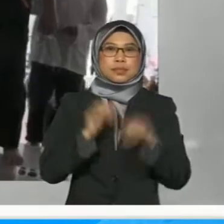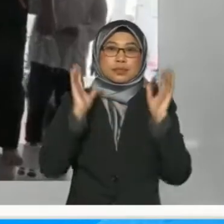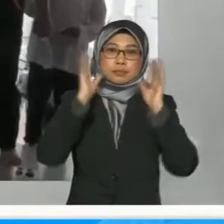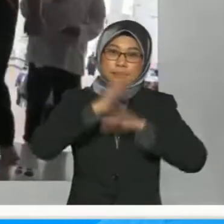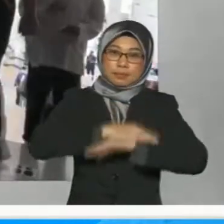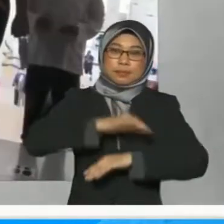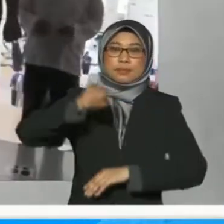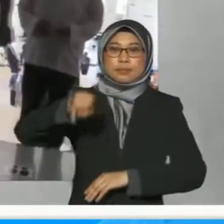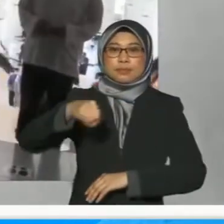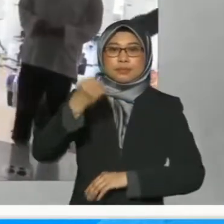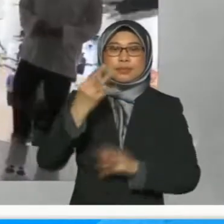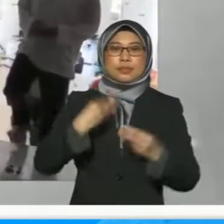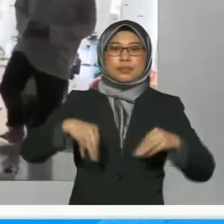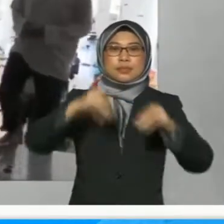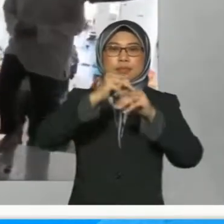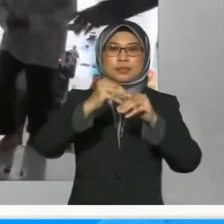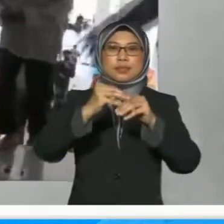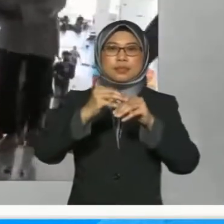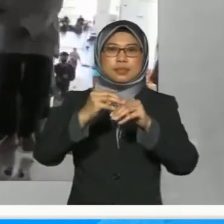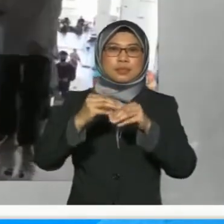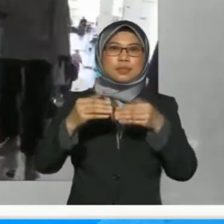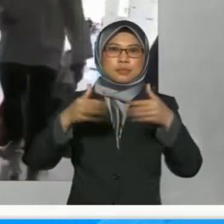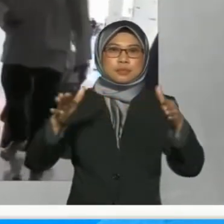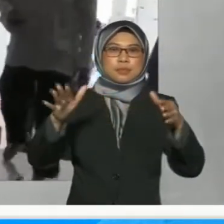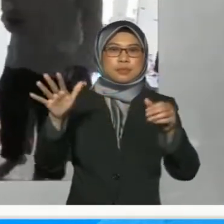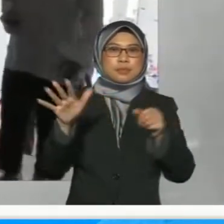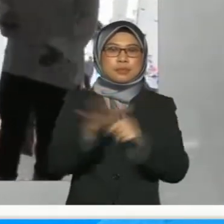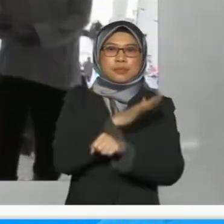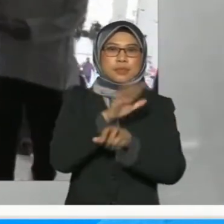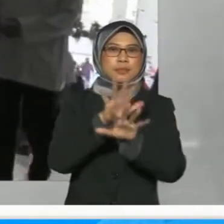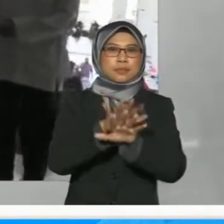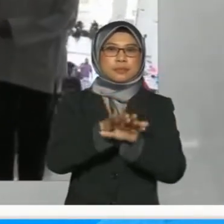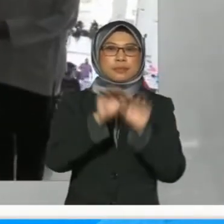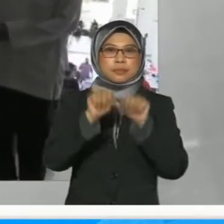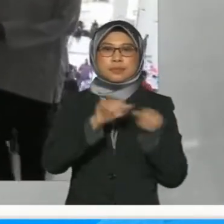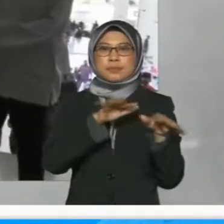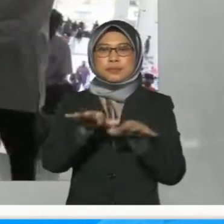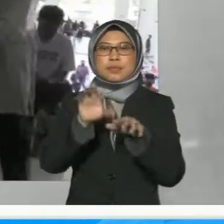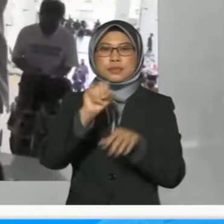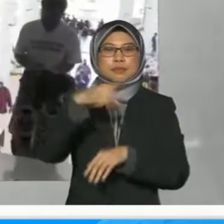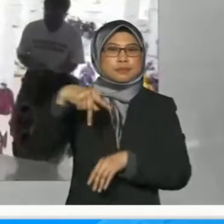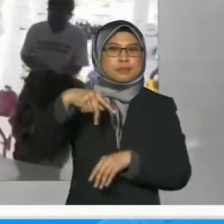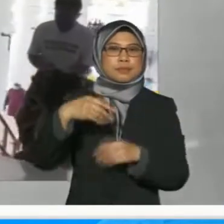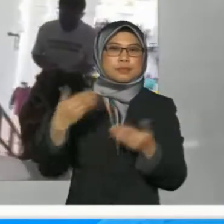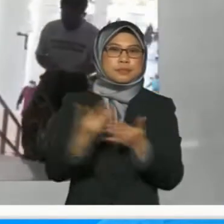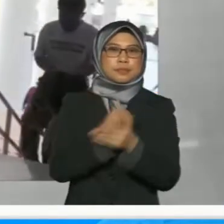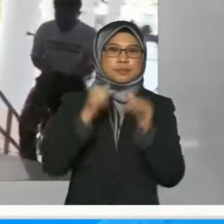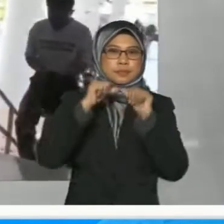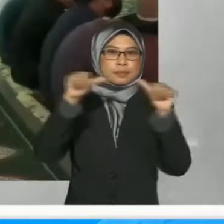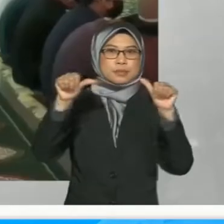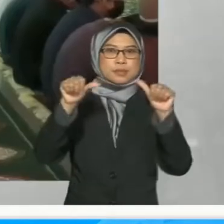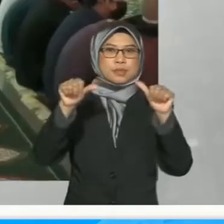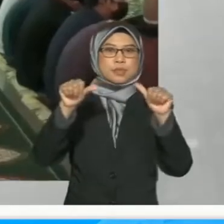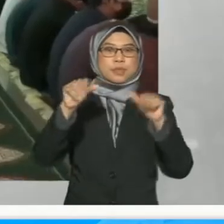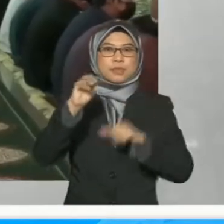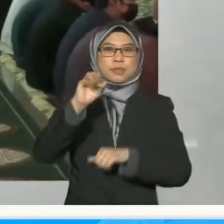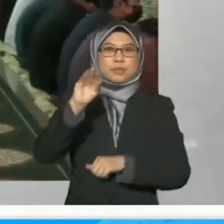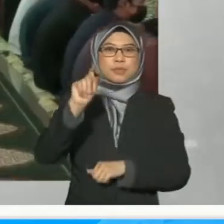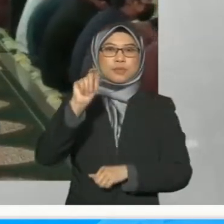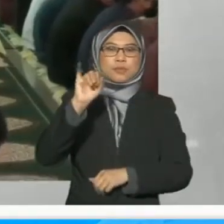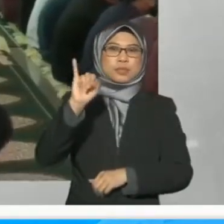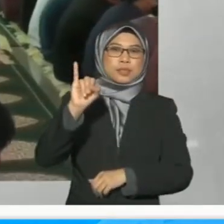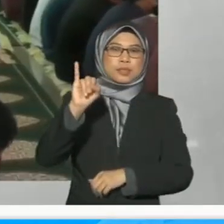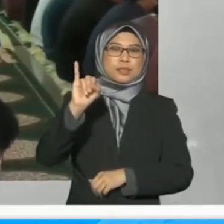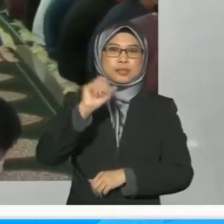shalat Jumat dengan masjid beroperasi dengan capacity penuh seperti shopee baharu diumumkan Mufti Sabah jatuh